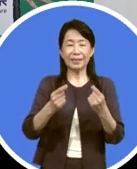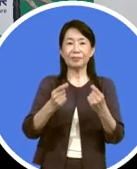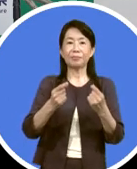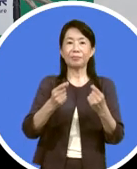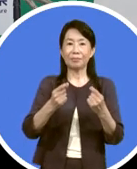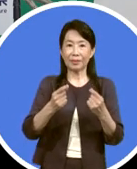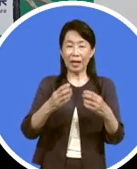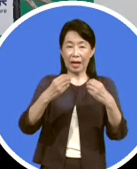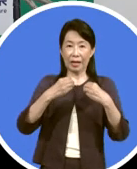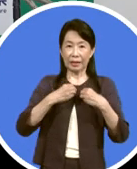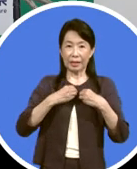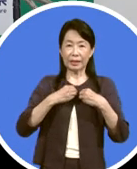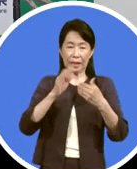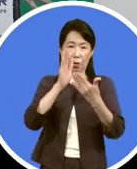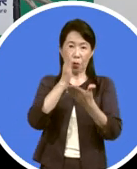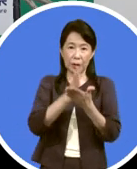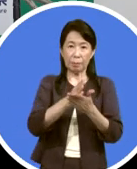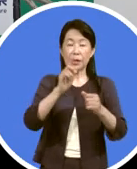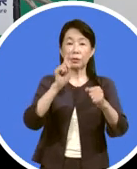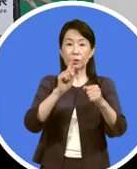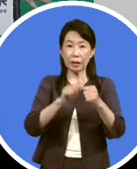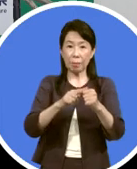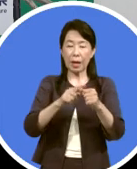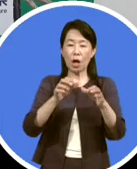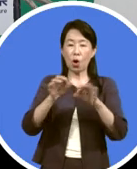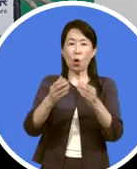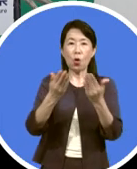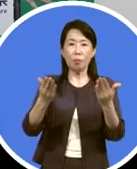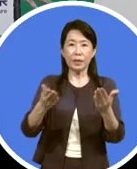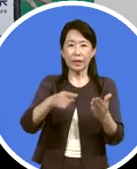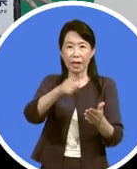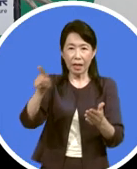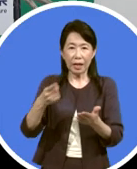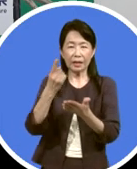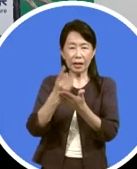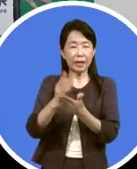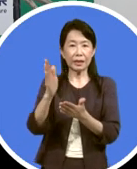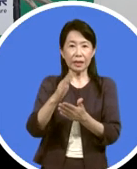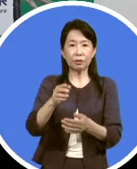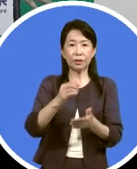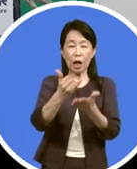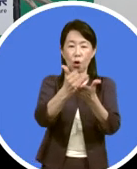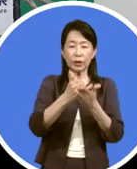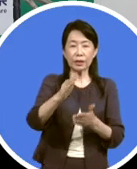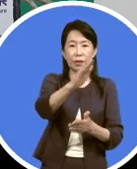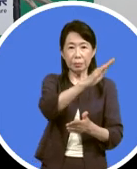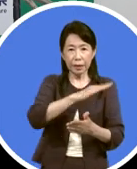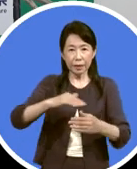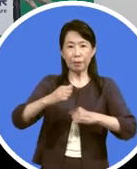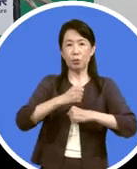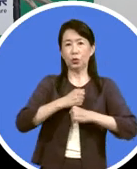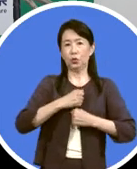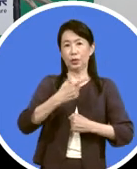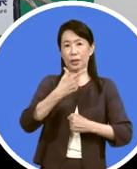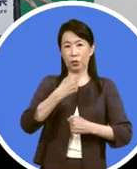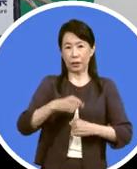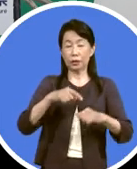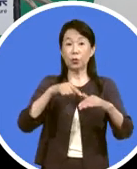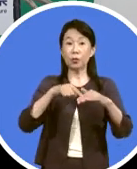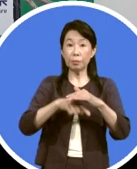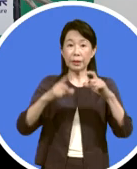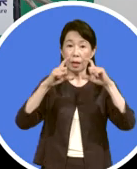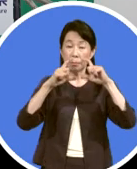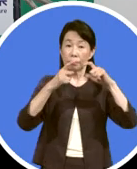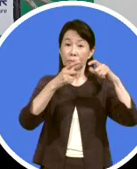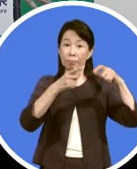ね a感染拡大を防止するためにはお店側だけじゃなくて利用される側の皆さんに十分ご注意いただきたいそういう意味でマスク